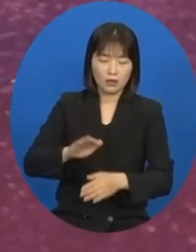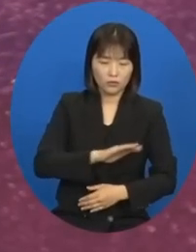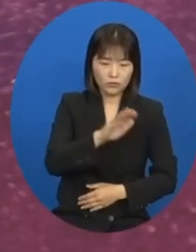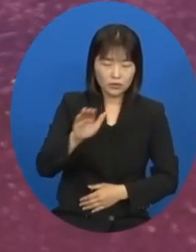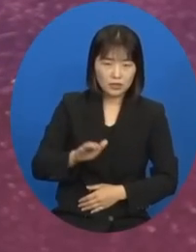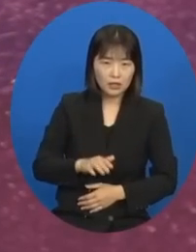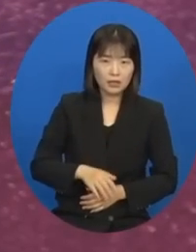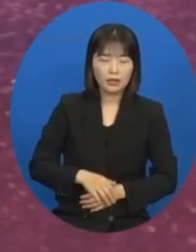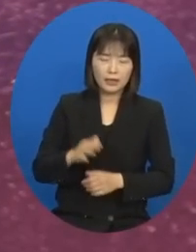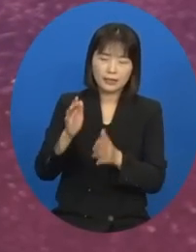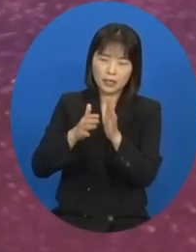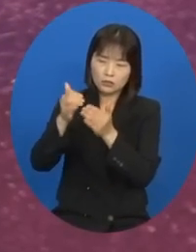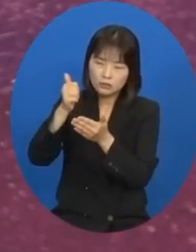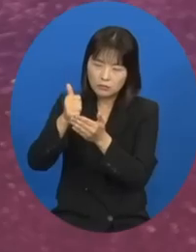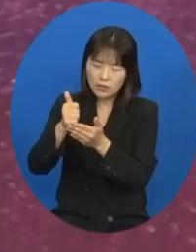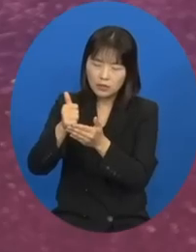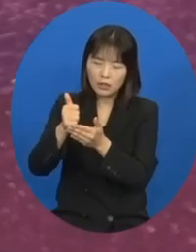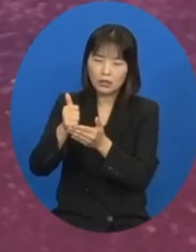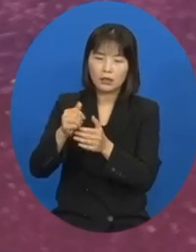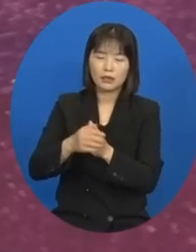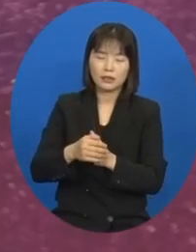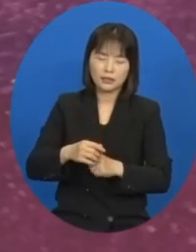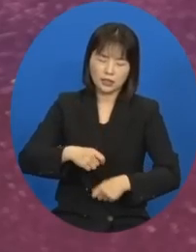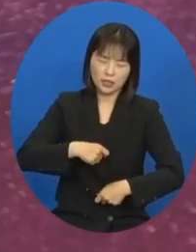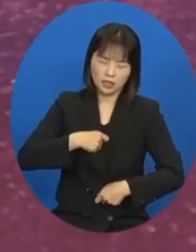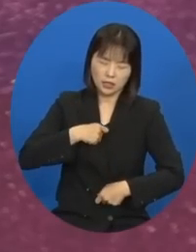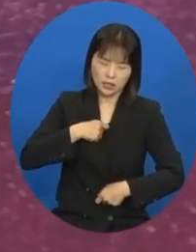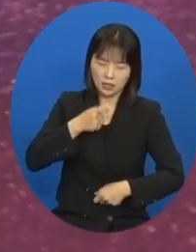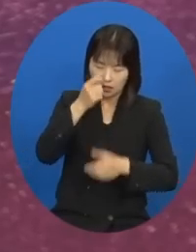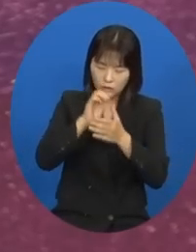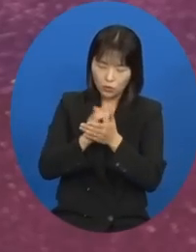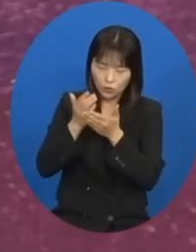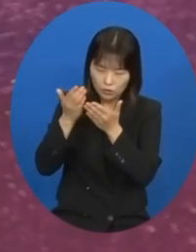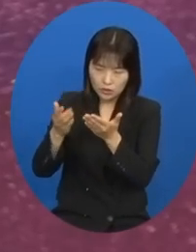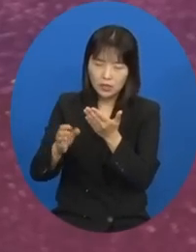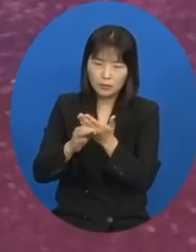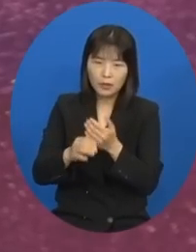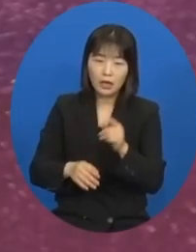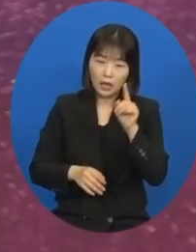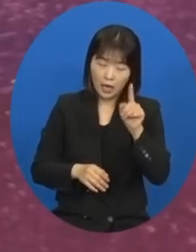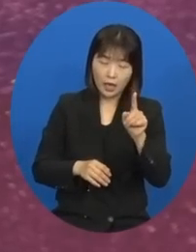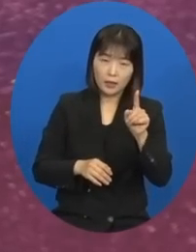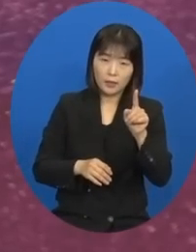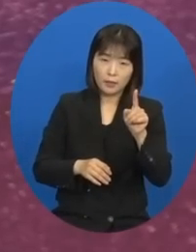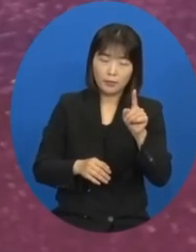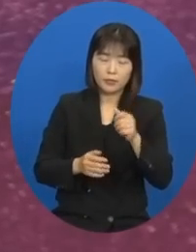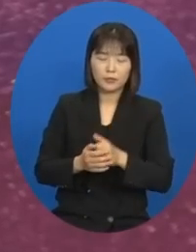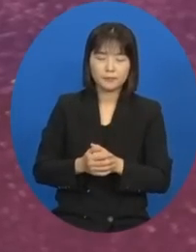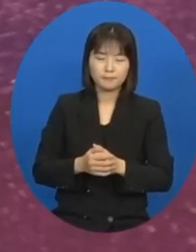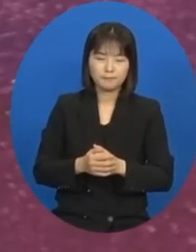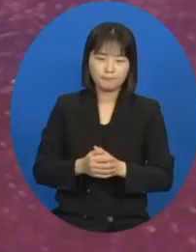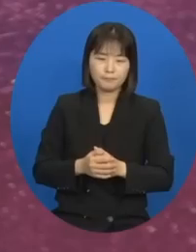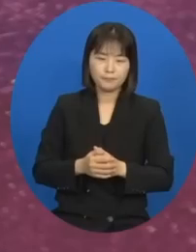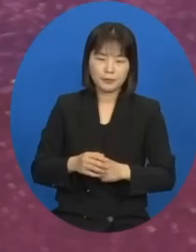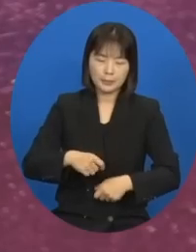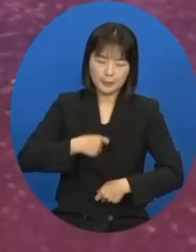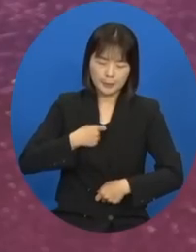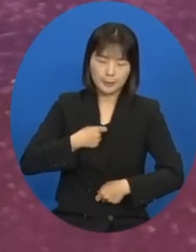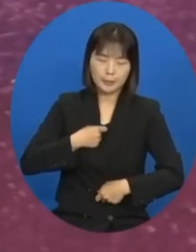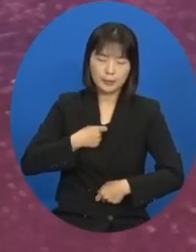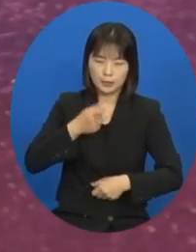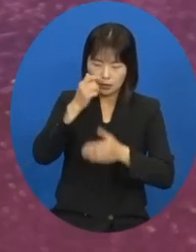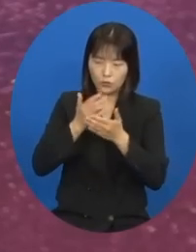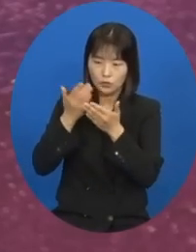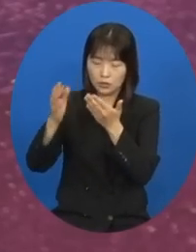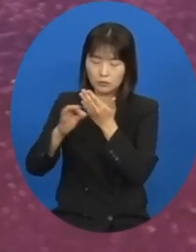예수님 앞에 진실되게 나아갈 수 있다면 또한 우리가 한마디라도 정직하게 기도한다면 예수님은 그 기도를 들으실